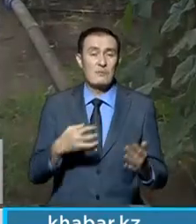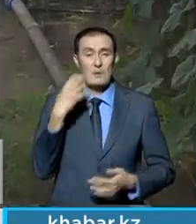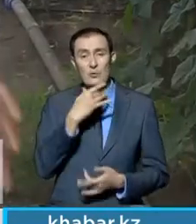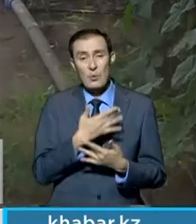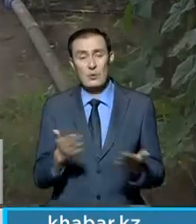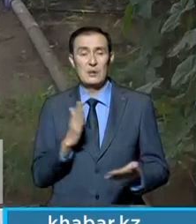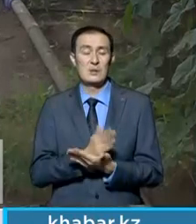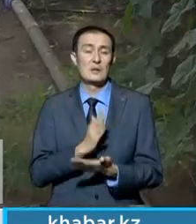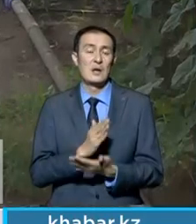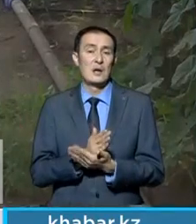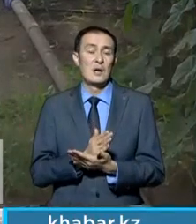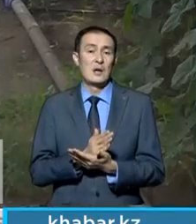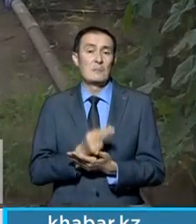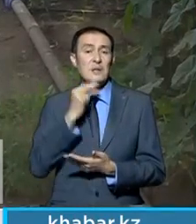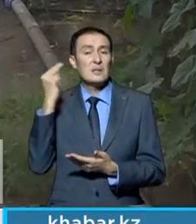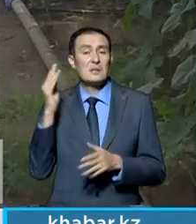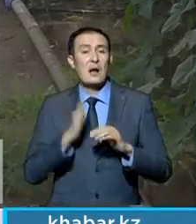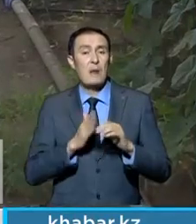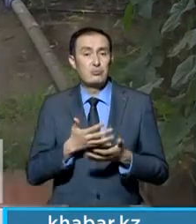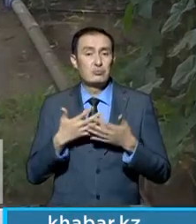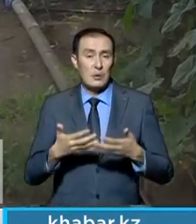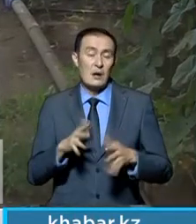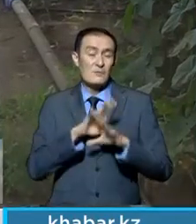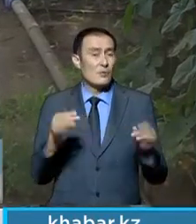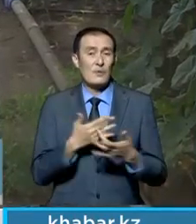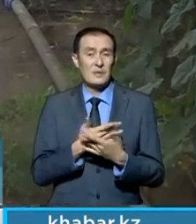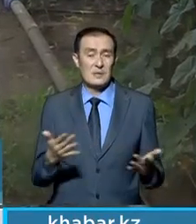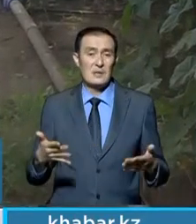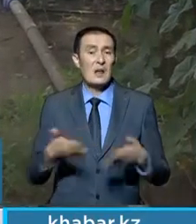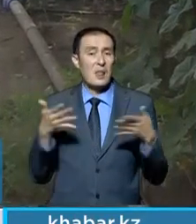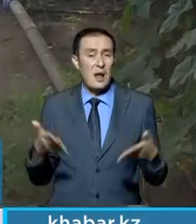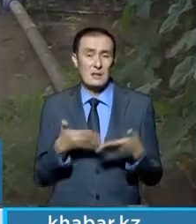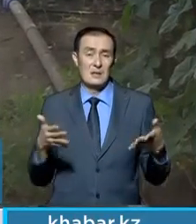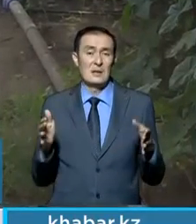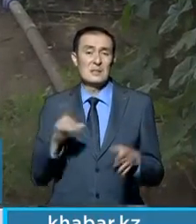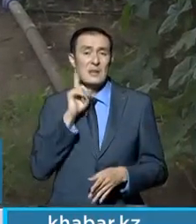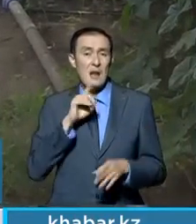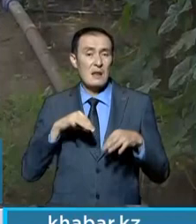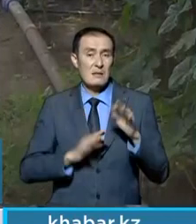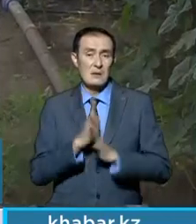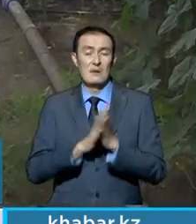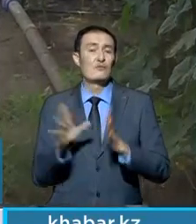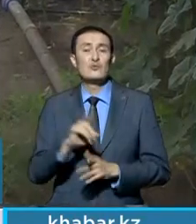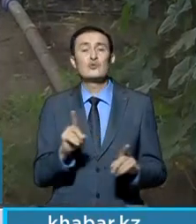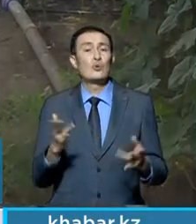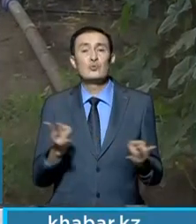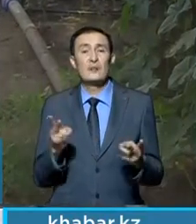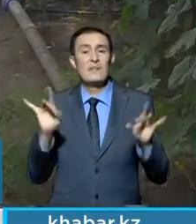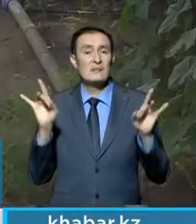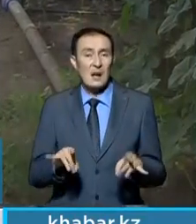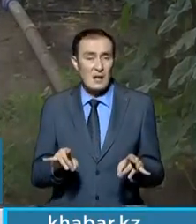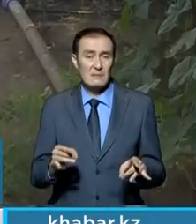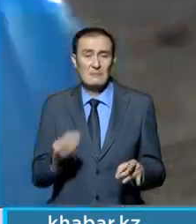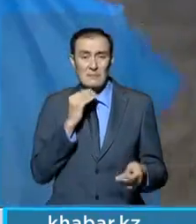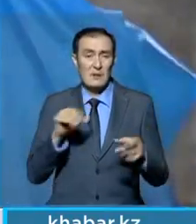помидоры, пекинский капуста. Все виды салата, зелени, все виды. Что нужно в ресторан, кафе.